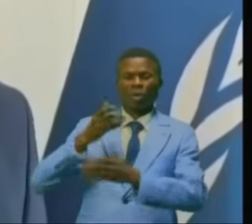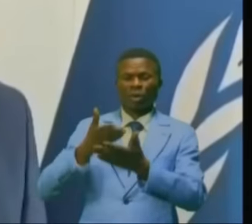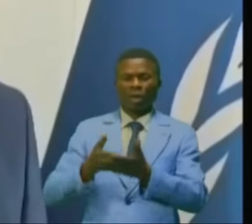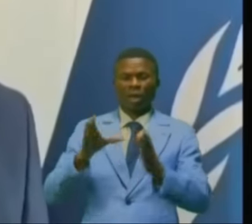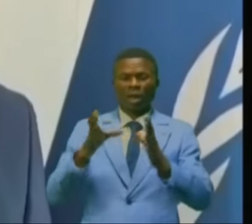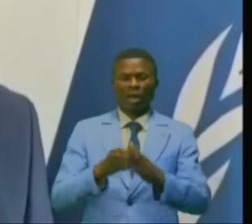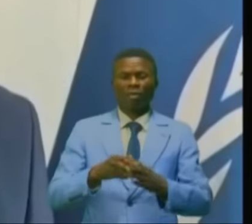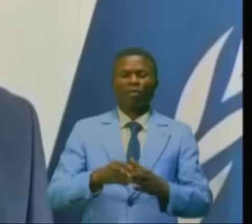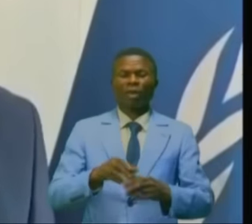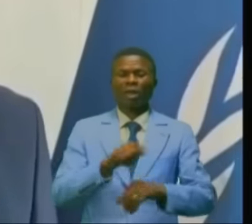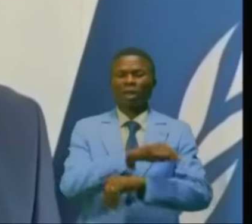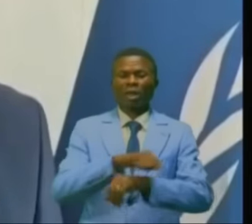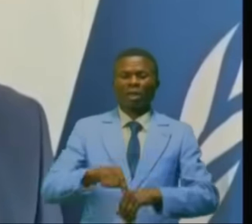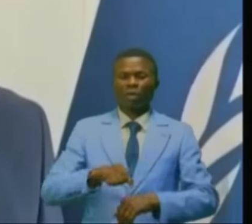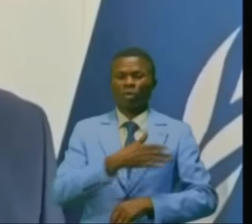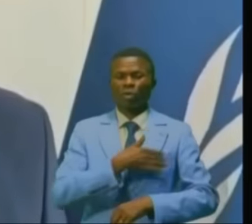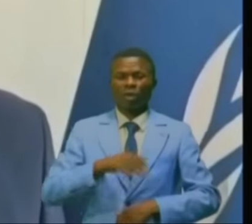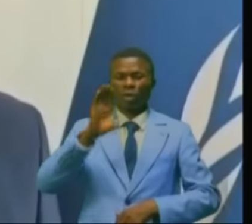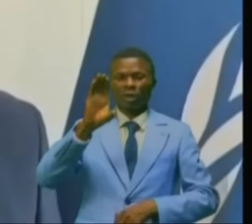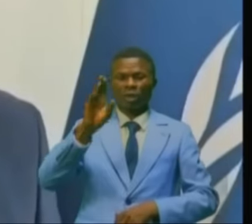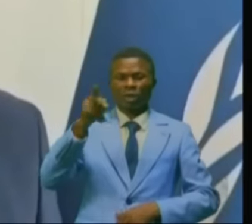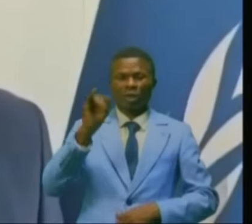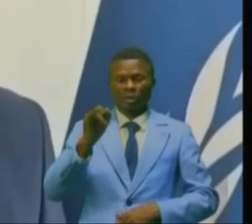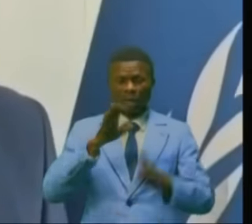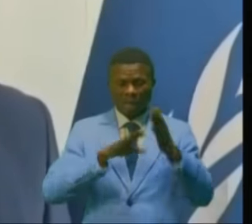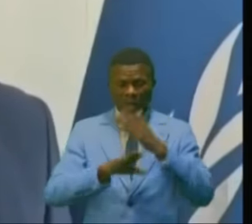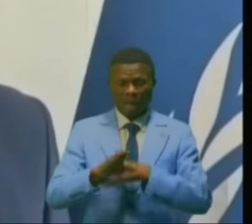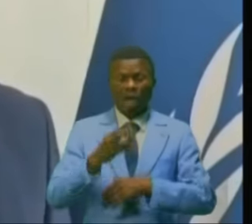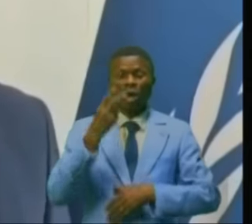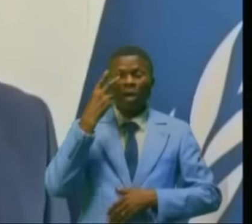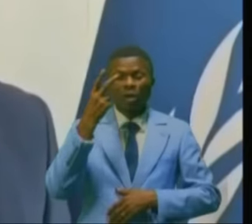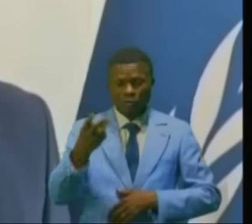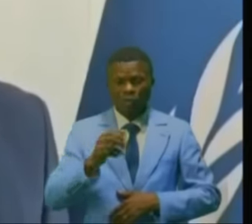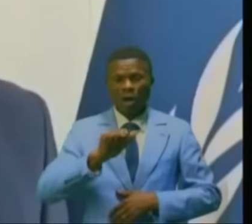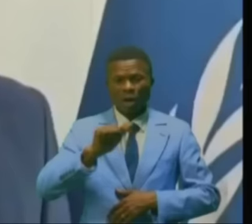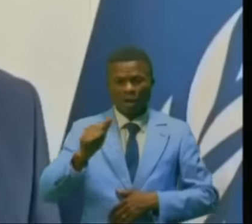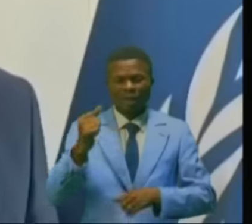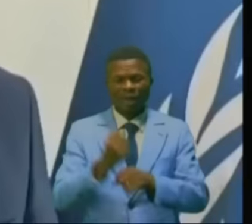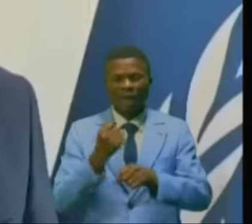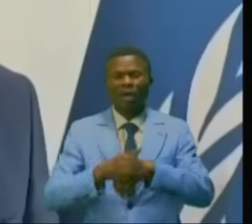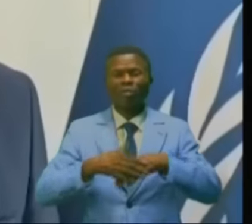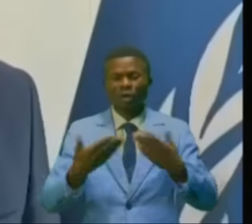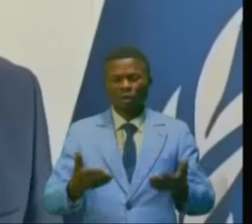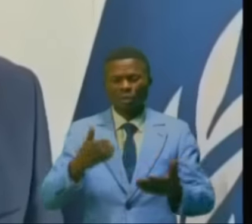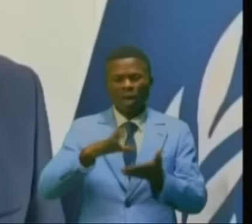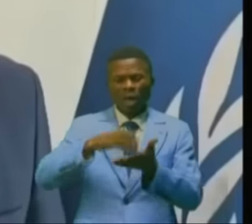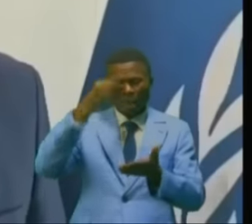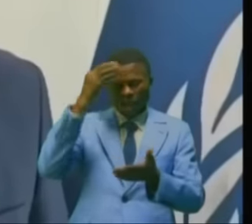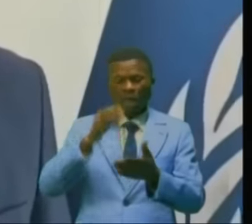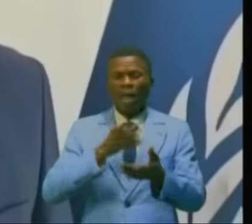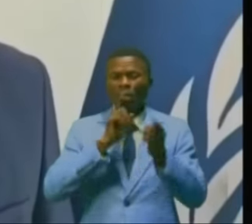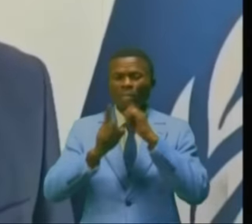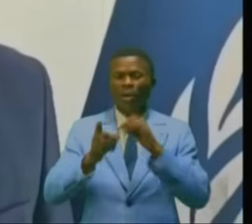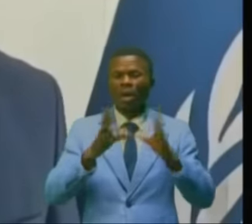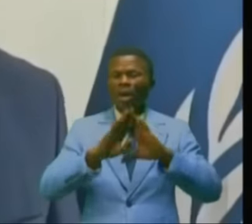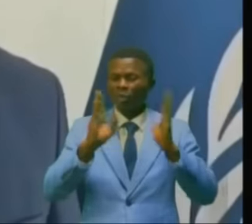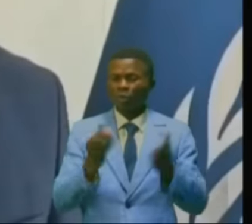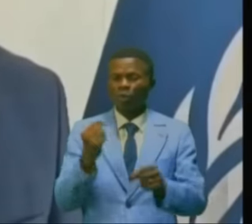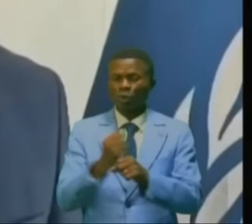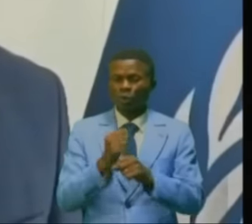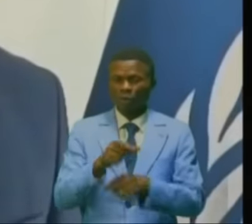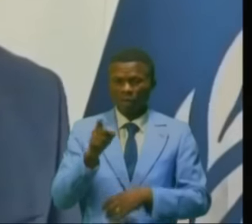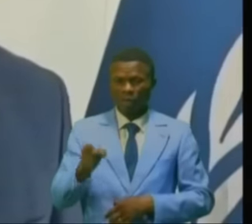CPI, puissent venir sur place, se pénétrer des réalités, en savoir un peu plus, échanger avec ceux qui y travaillent.